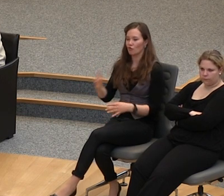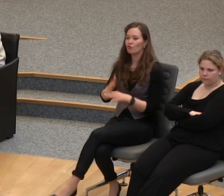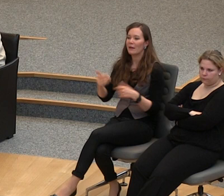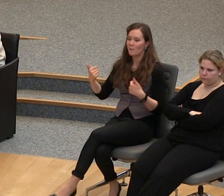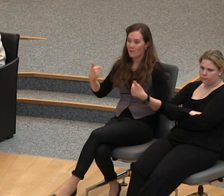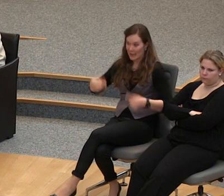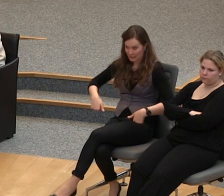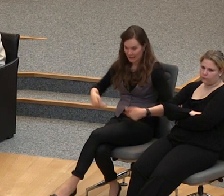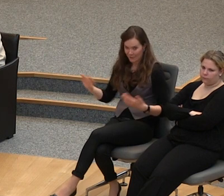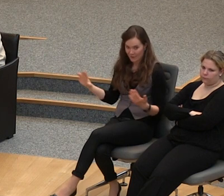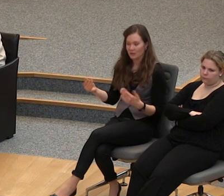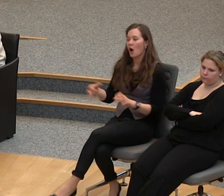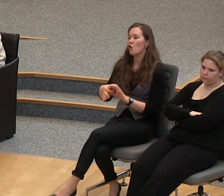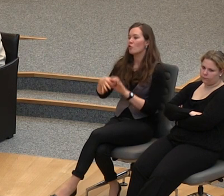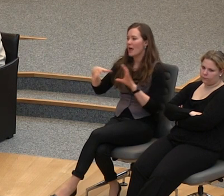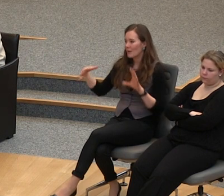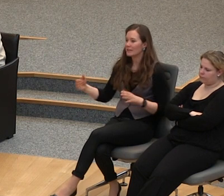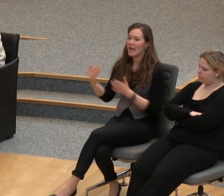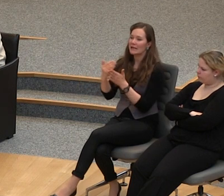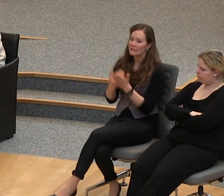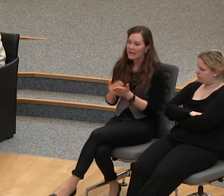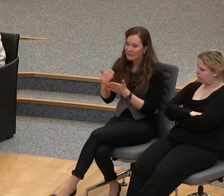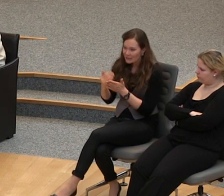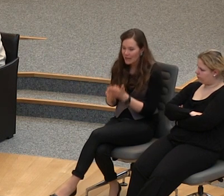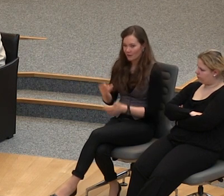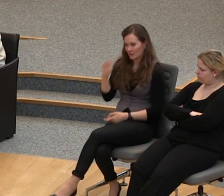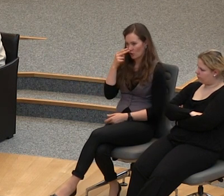Verpflichtung, unabhängig von manchen Gesetzen,